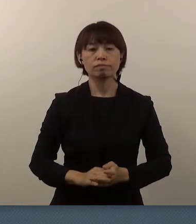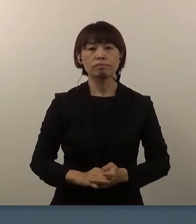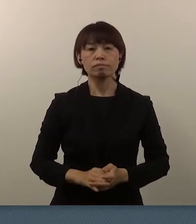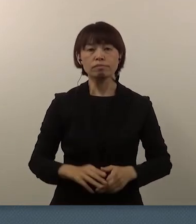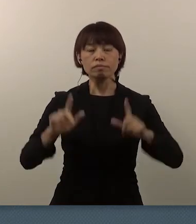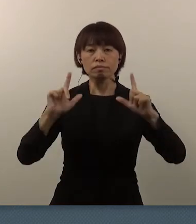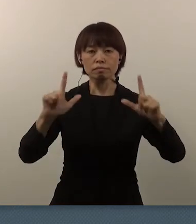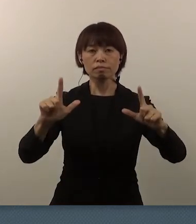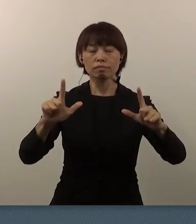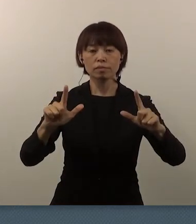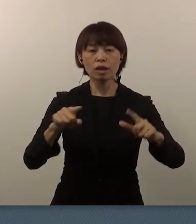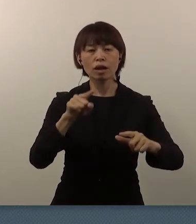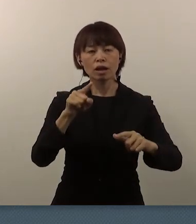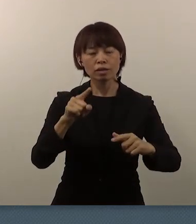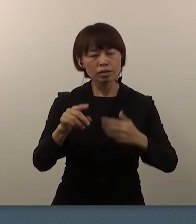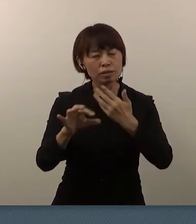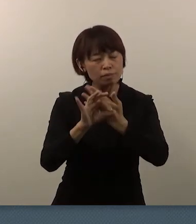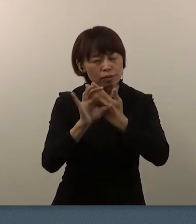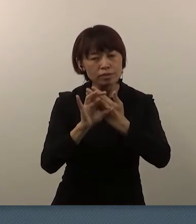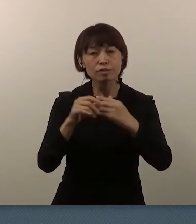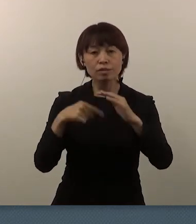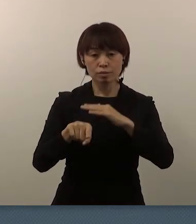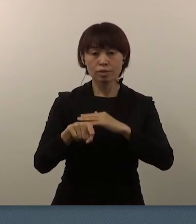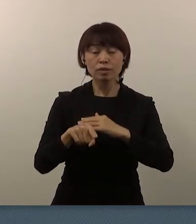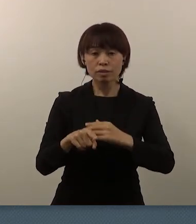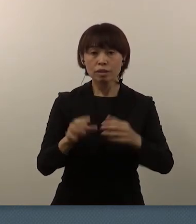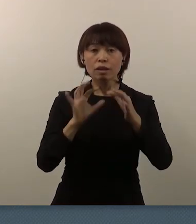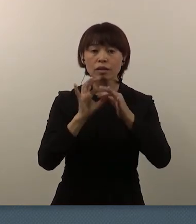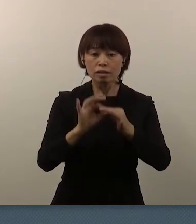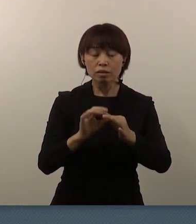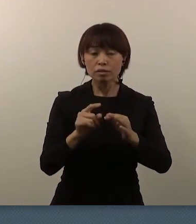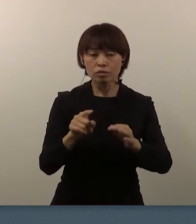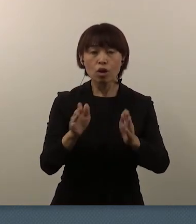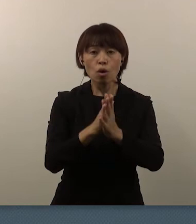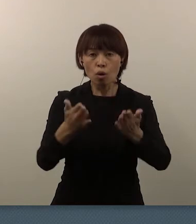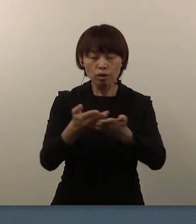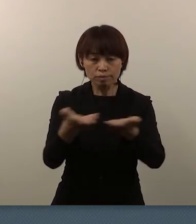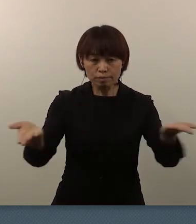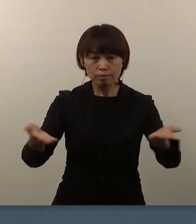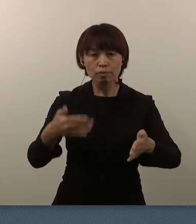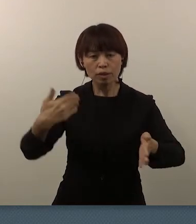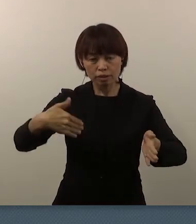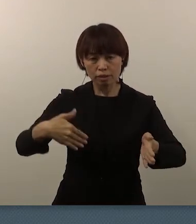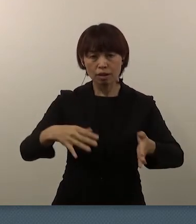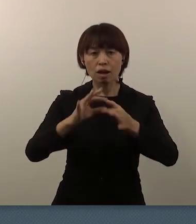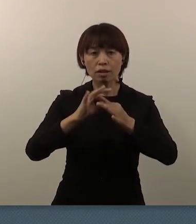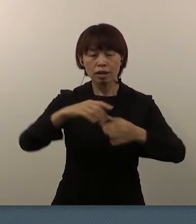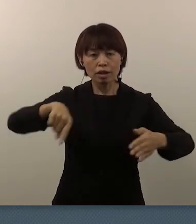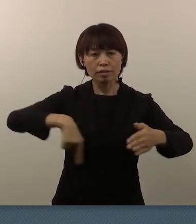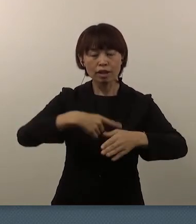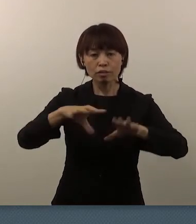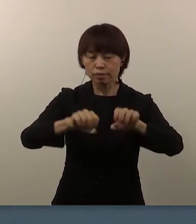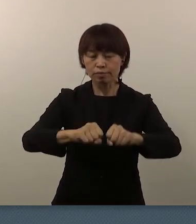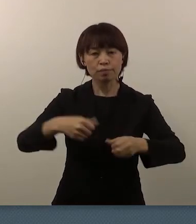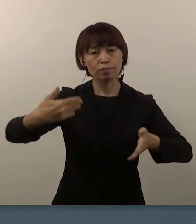ますからね、今まだ出版される前で我々内容も把握していません。そんな中で特にコメントもできませんし、その出版された内容がどう